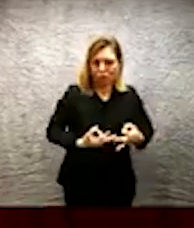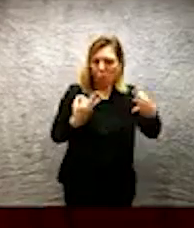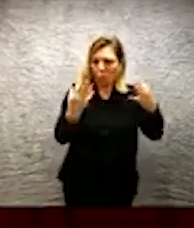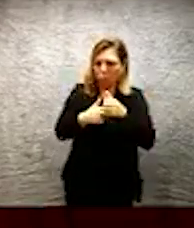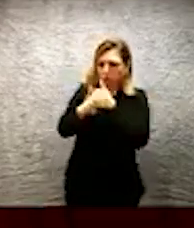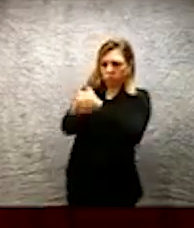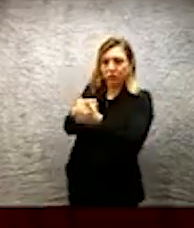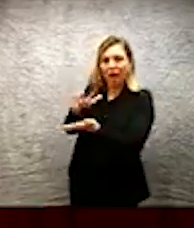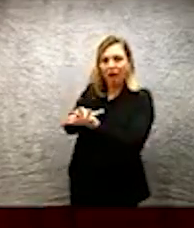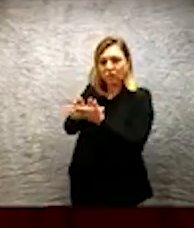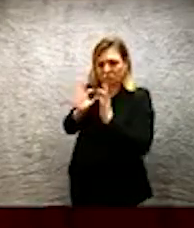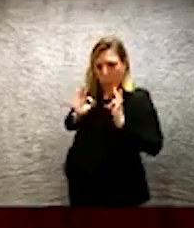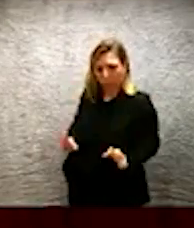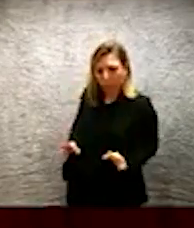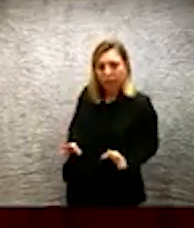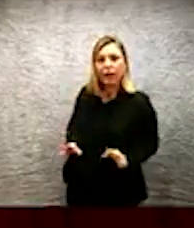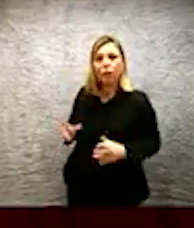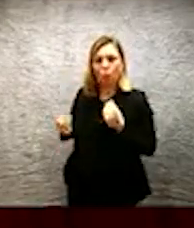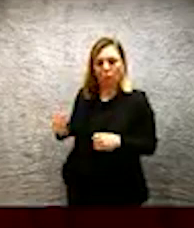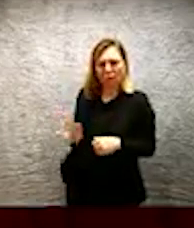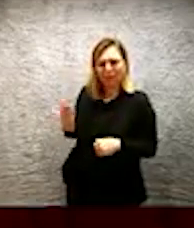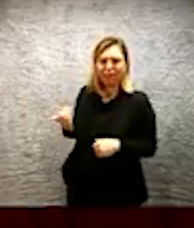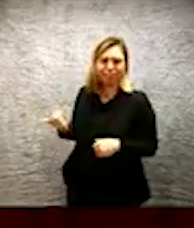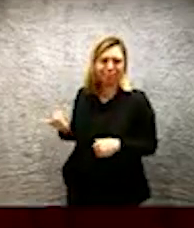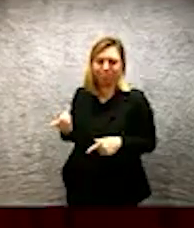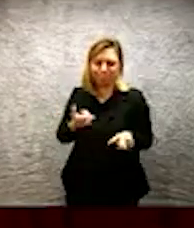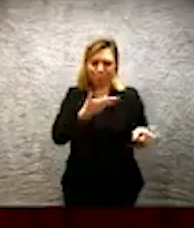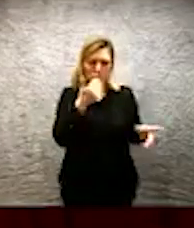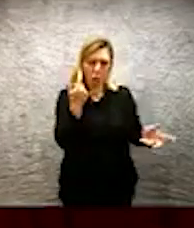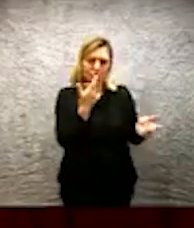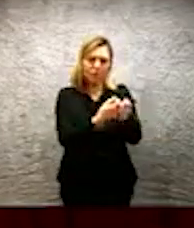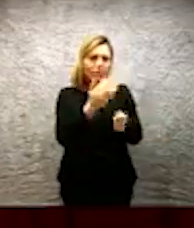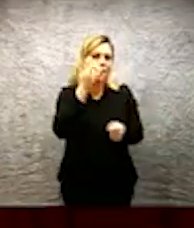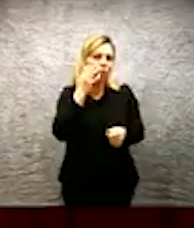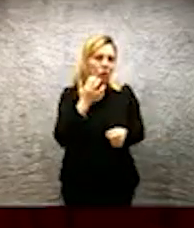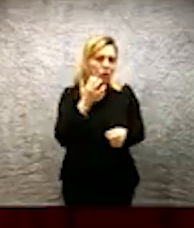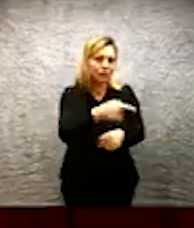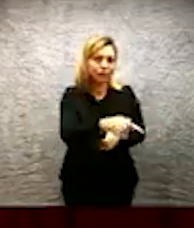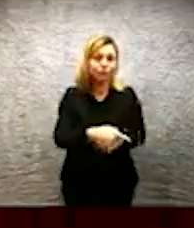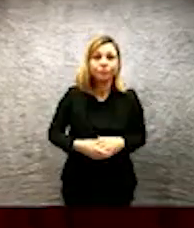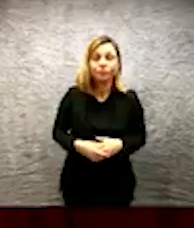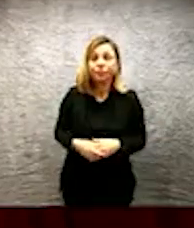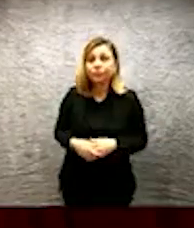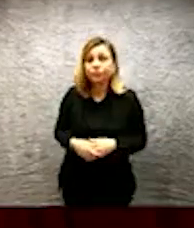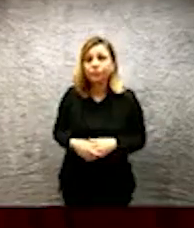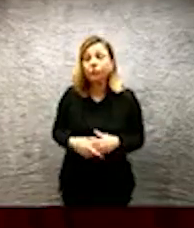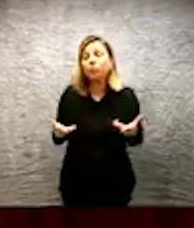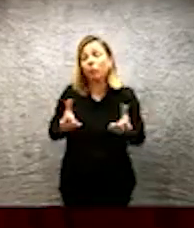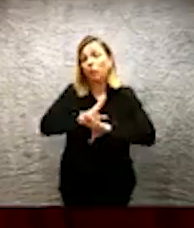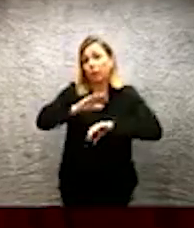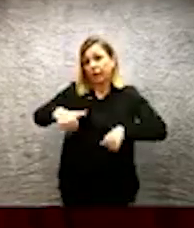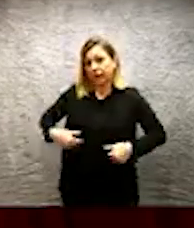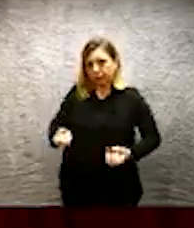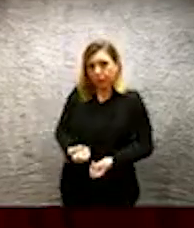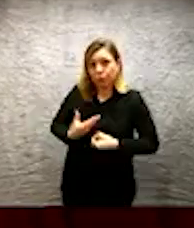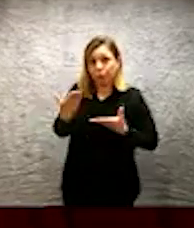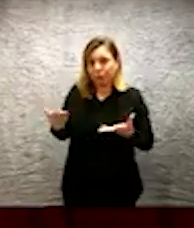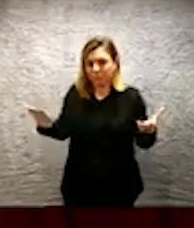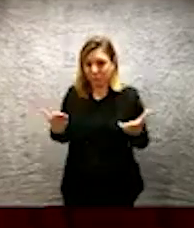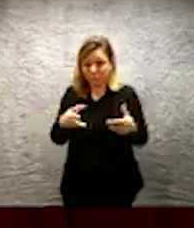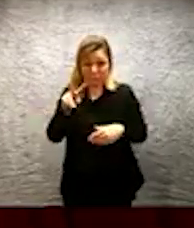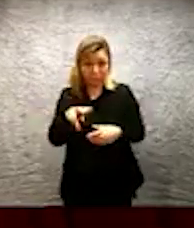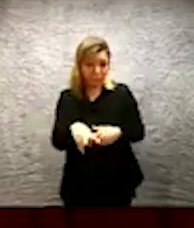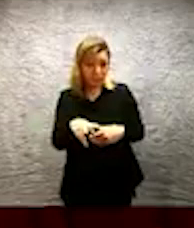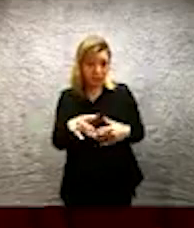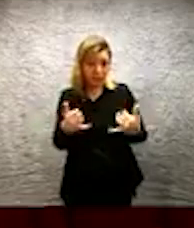âges élémentaires et maternels. Voilà, permettez-moi de terminer en soulignant que la ville de Vambrechy met en